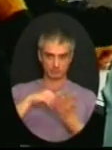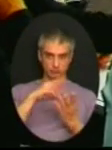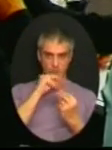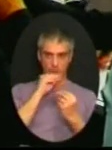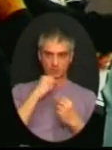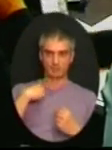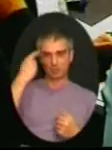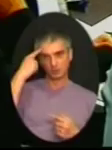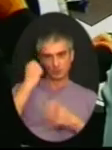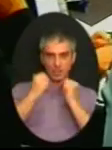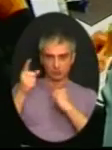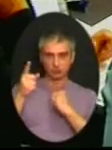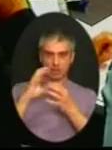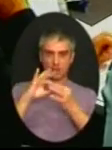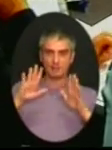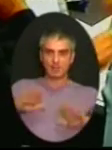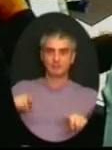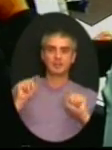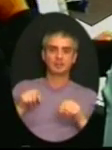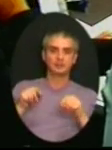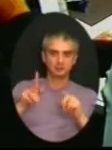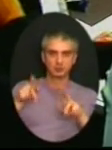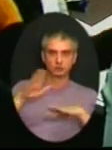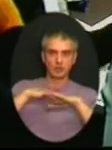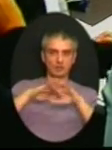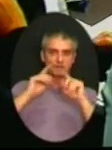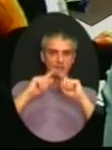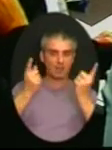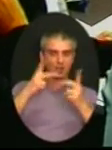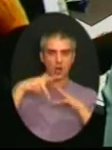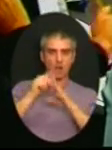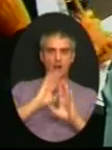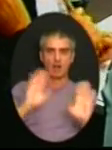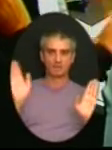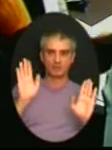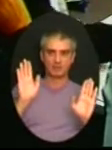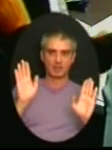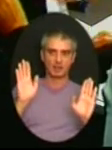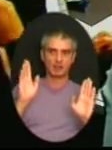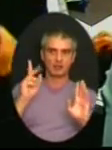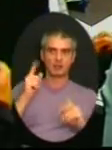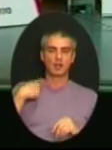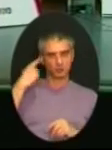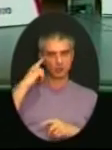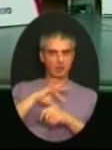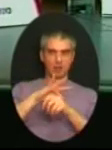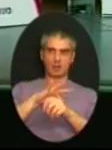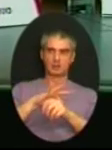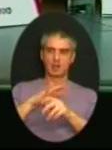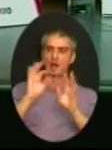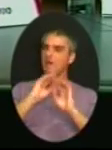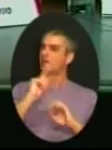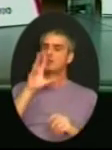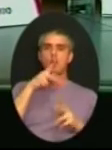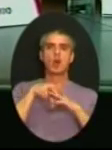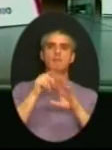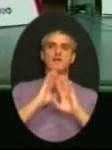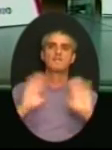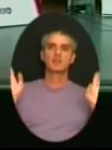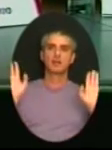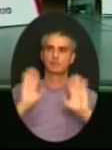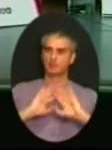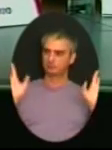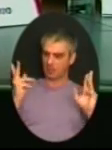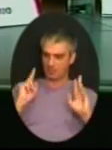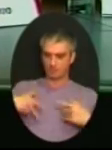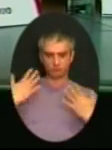דודי, אני יודע שקשה לך להיפרד מהכיסא הזה, יש לך תפקיד אחר, לא להפריע בבקשה. דודי, אני יודע לנהל אותם. אף אחד לא מפריע יותר. מספיק,